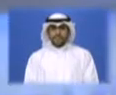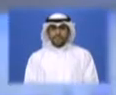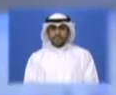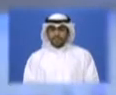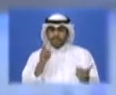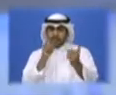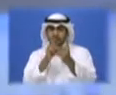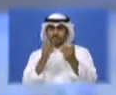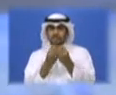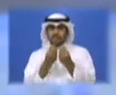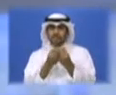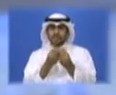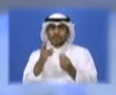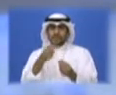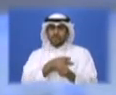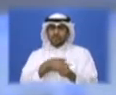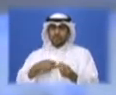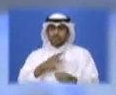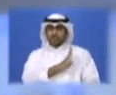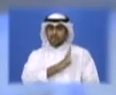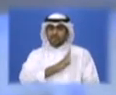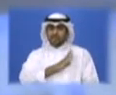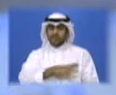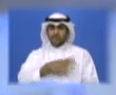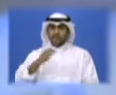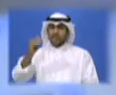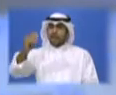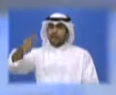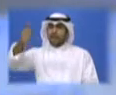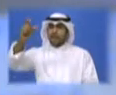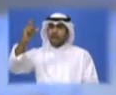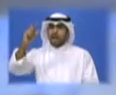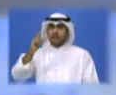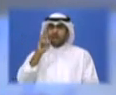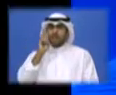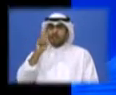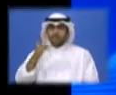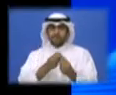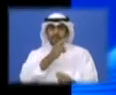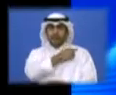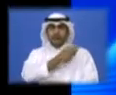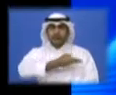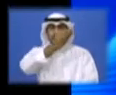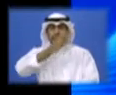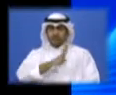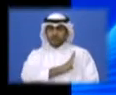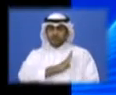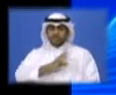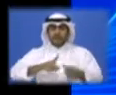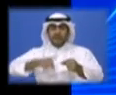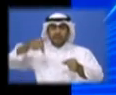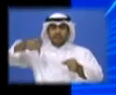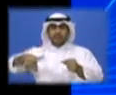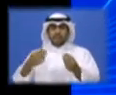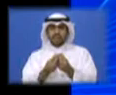التقى نائب رئيس مجلس الوزراء ووزير الدفاع الشيخ خالد الجراح الصباح برؤساء الأركان في دول مجلس التعاون الخليجي، وذلك بحضور